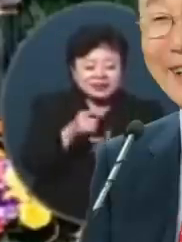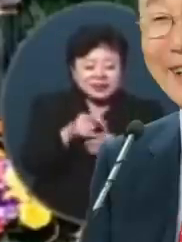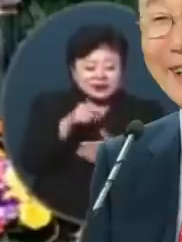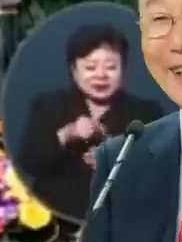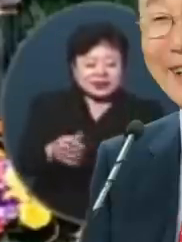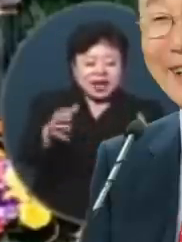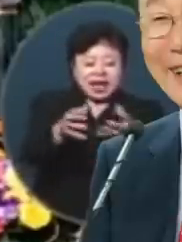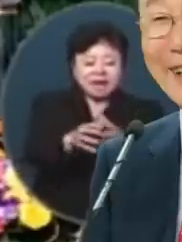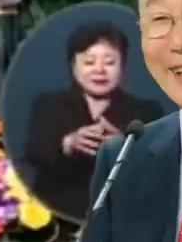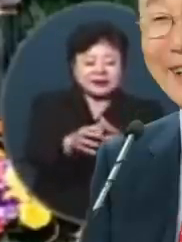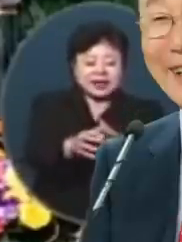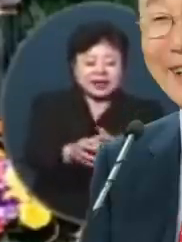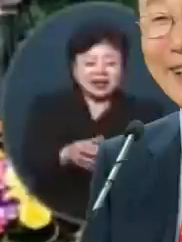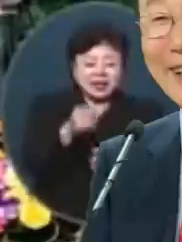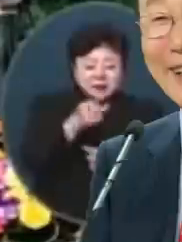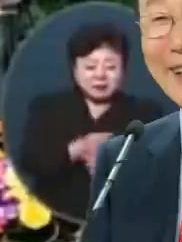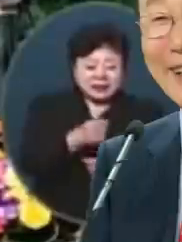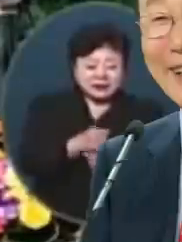함께 지어져 가는 일에.